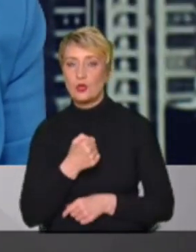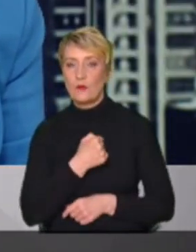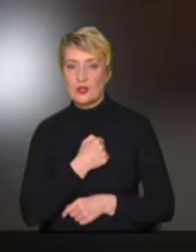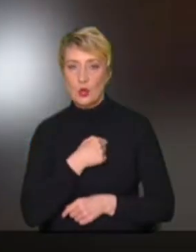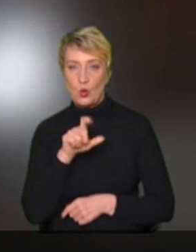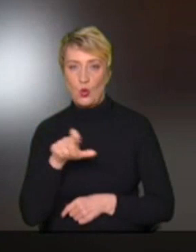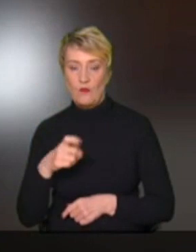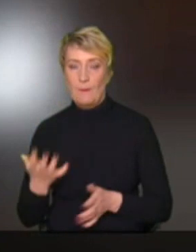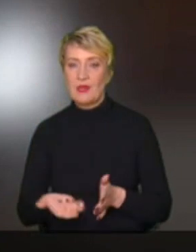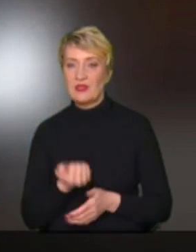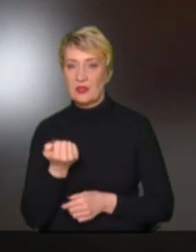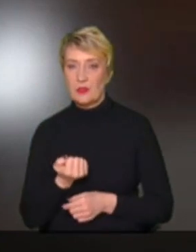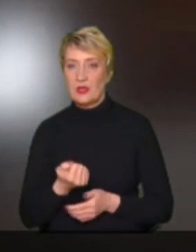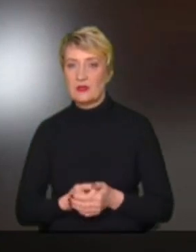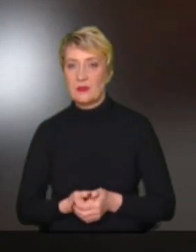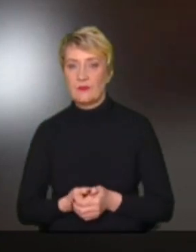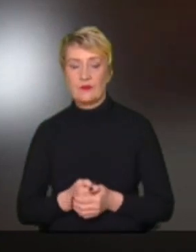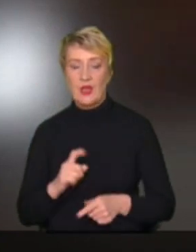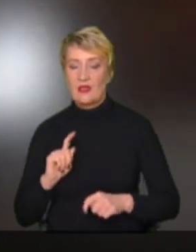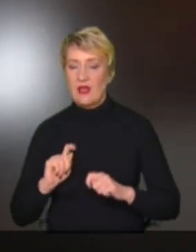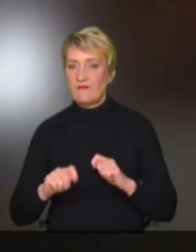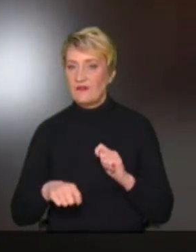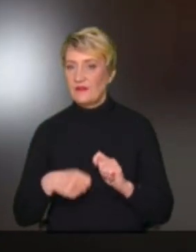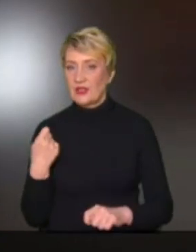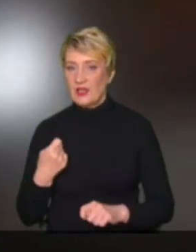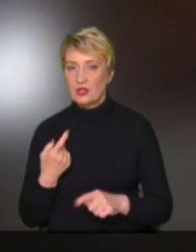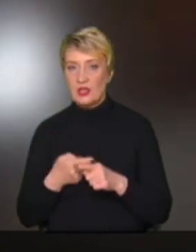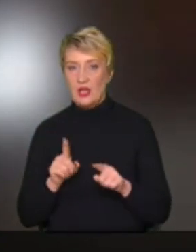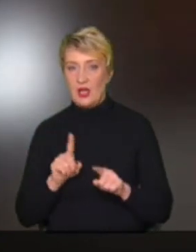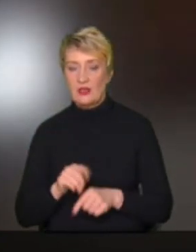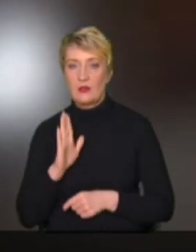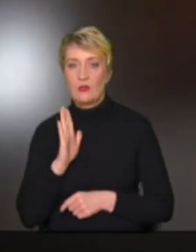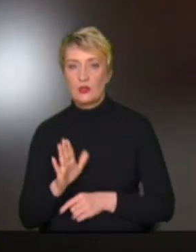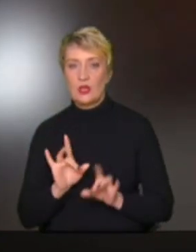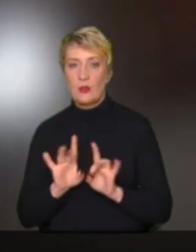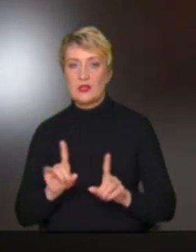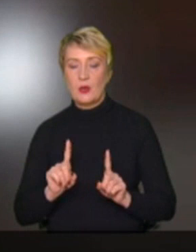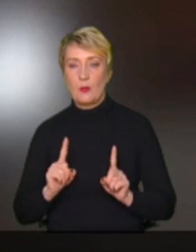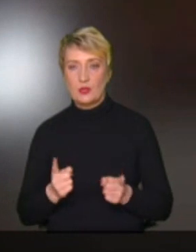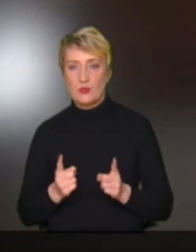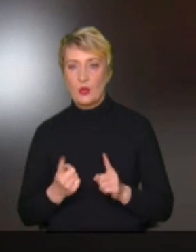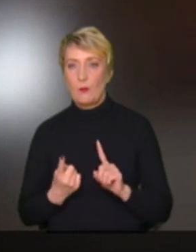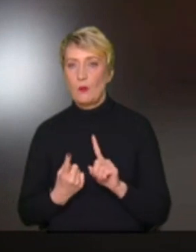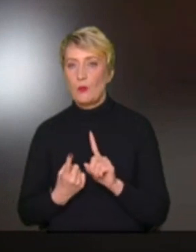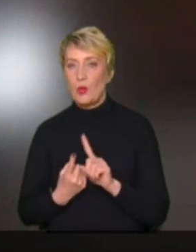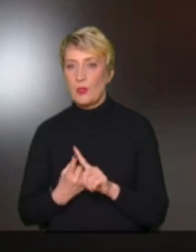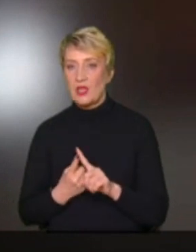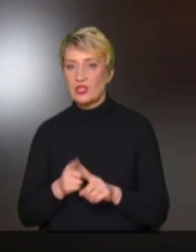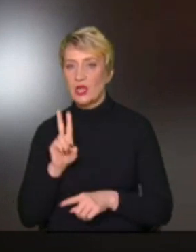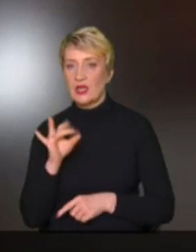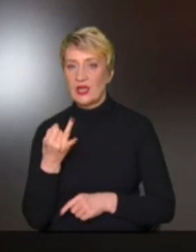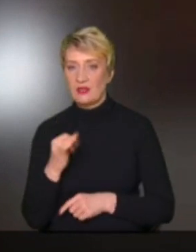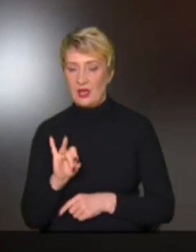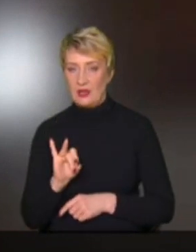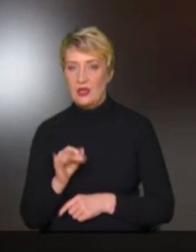думаю, що навряд чи це станеться, і поясню чому. По-перше, Китай все ж